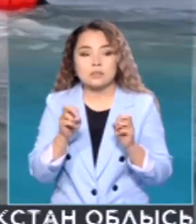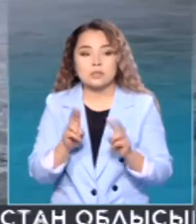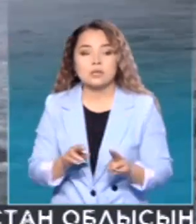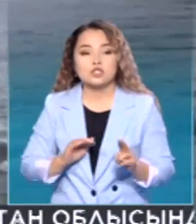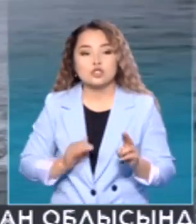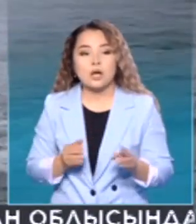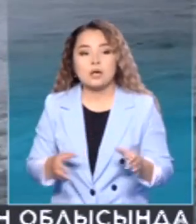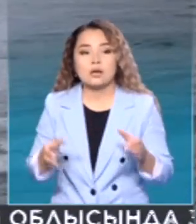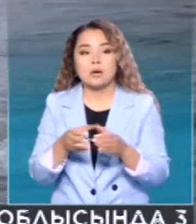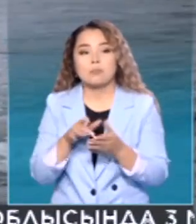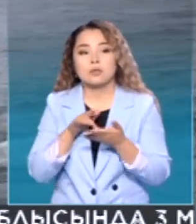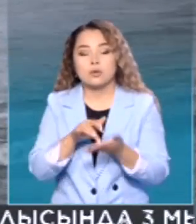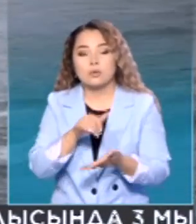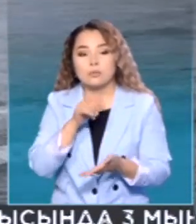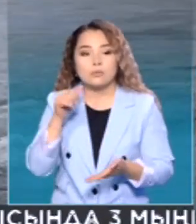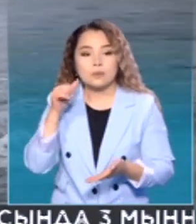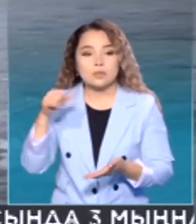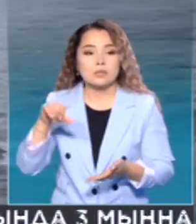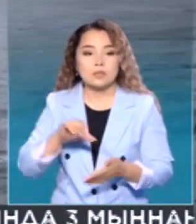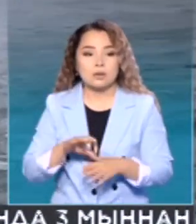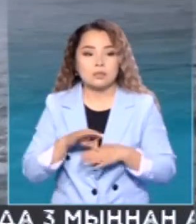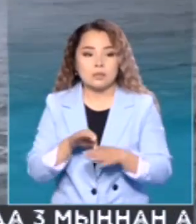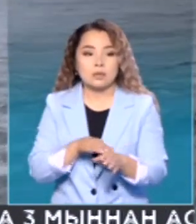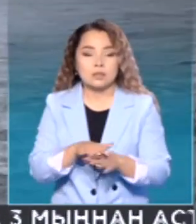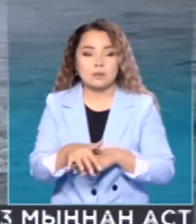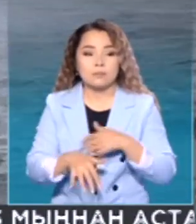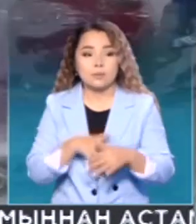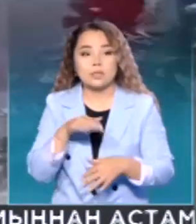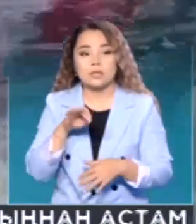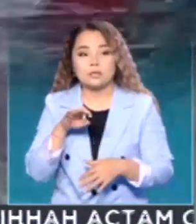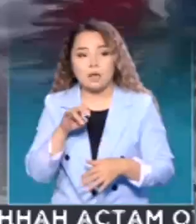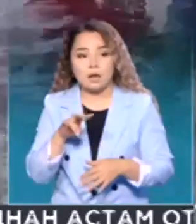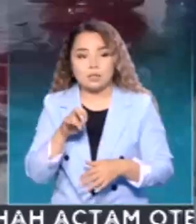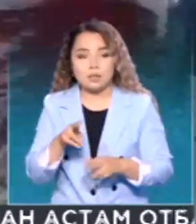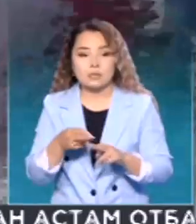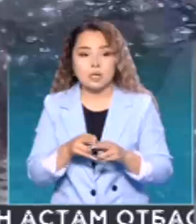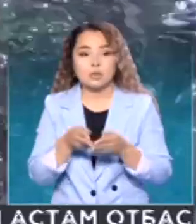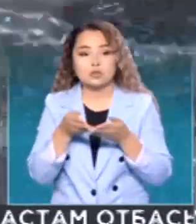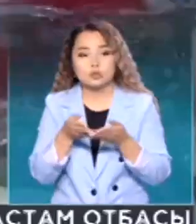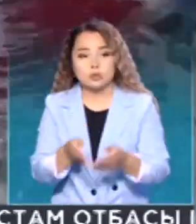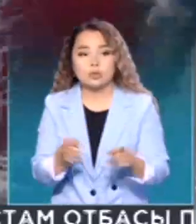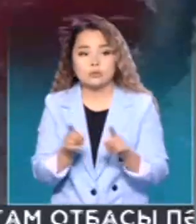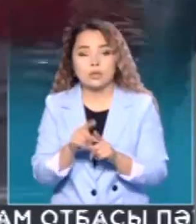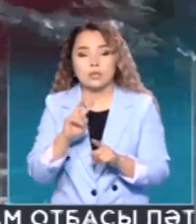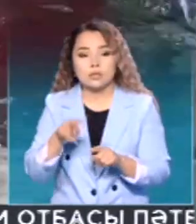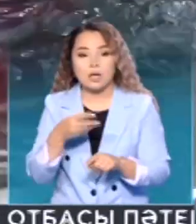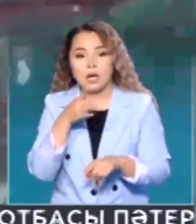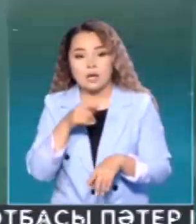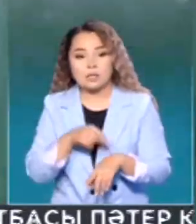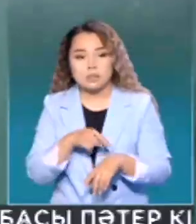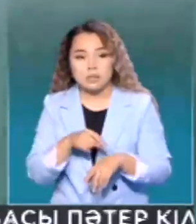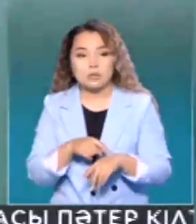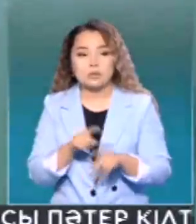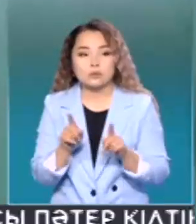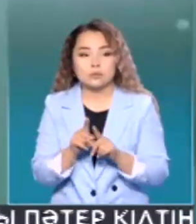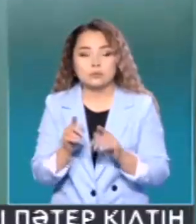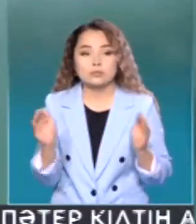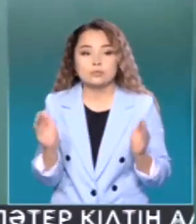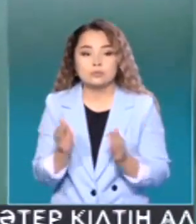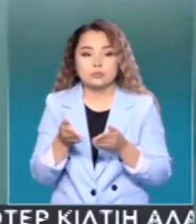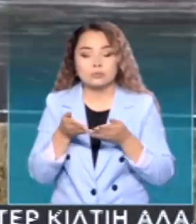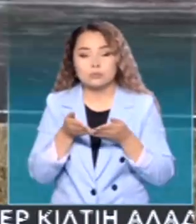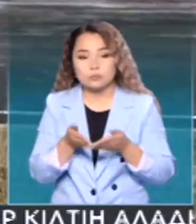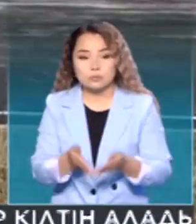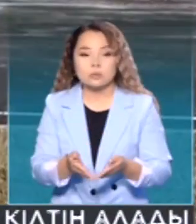компания туристерді өткен аптада алып кеткен. Бірақ Титаник қайраңдаған тұсқа түскеннен кейін 2 сағат өткенде шаған сүңгір қайықпен